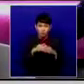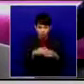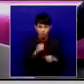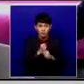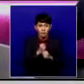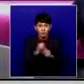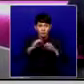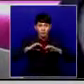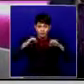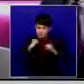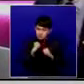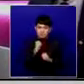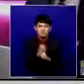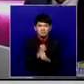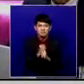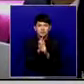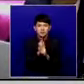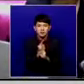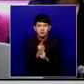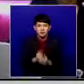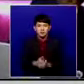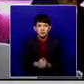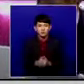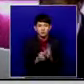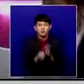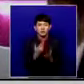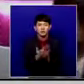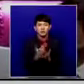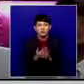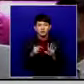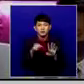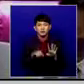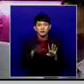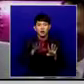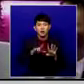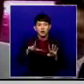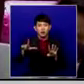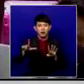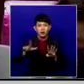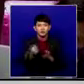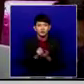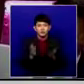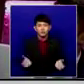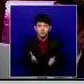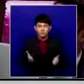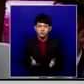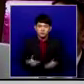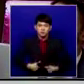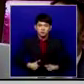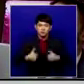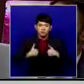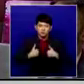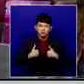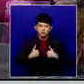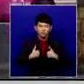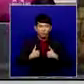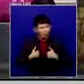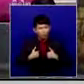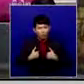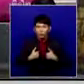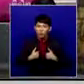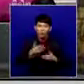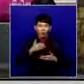อนนะดูนะครับอัดฉีดเงิน 4.5 ล้านล้านฟื้นชีวิตนะเปลี่ยนวิกฤตเป็นโอกาสเขาเรียกยุทธศ